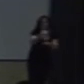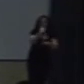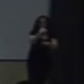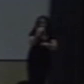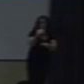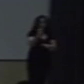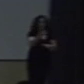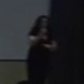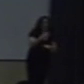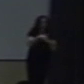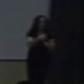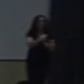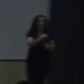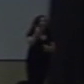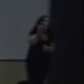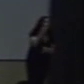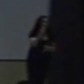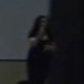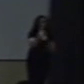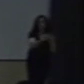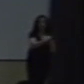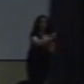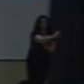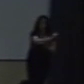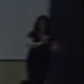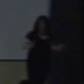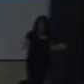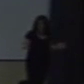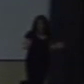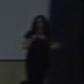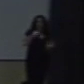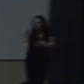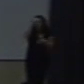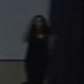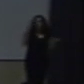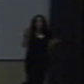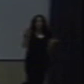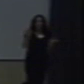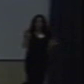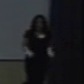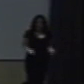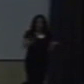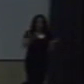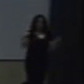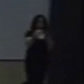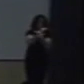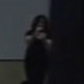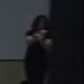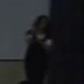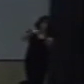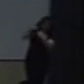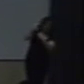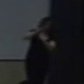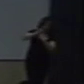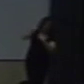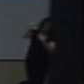No? Bueno, els elements de contrast jo penso que al final és... passa per crear societats més justes en